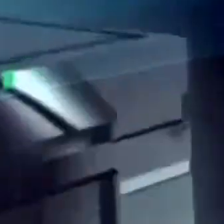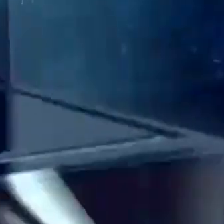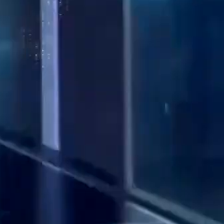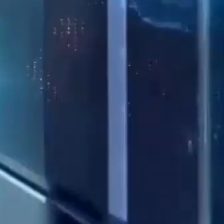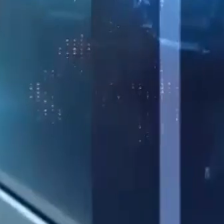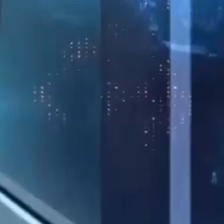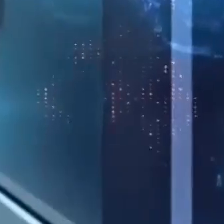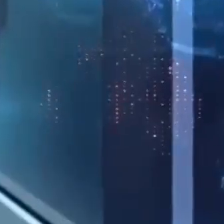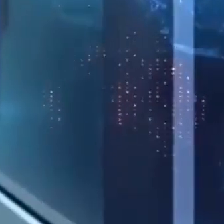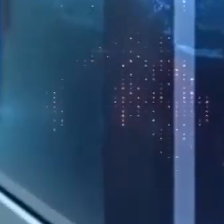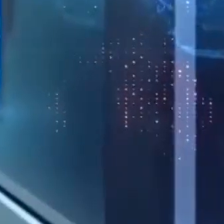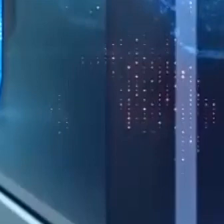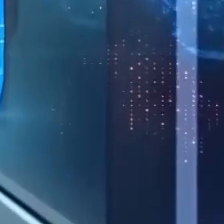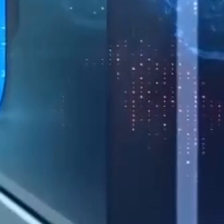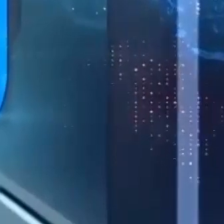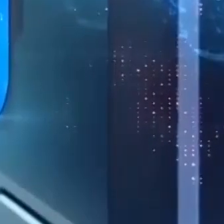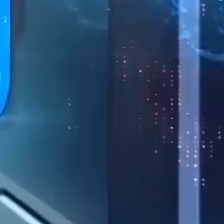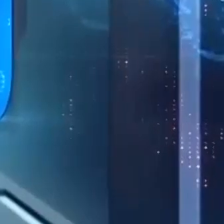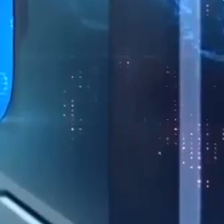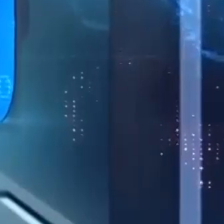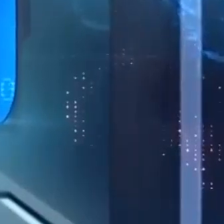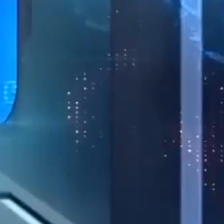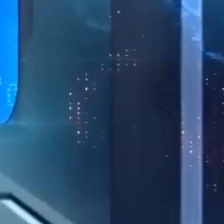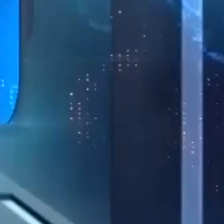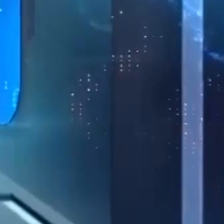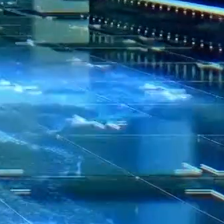Яулым Жерсынхаза, Абзал Иманали, телеканал ЖТСУ, Кунаев.